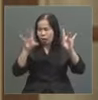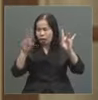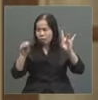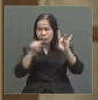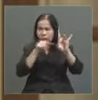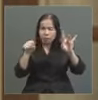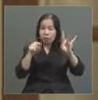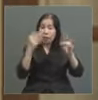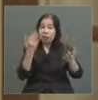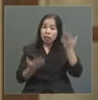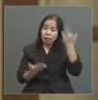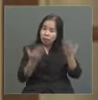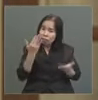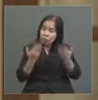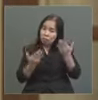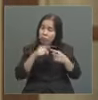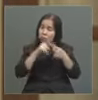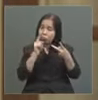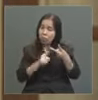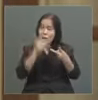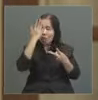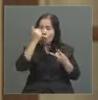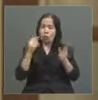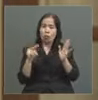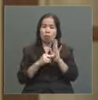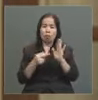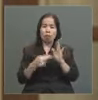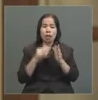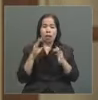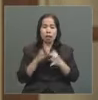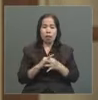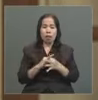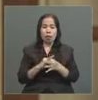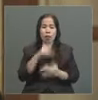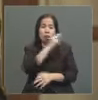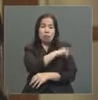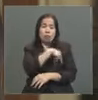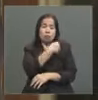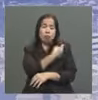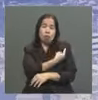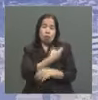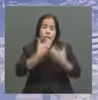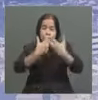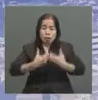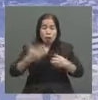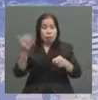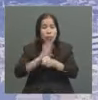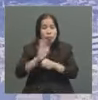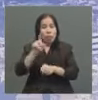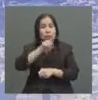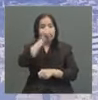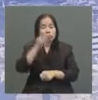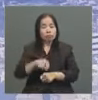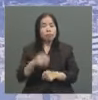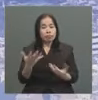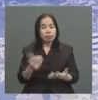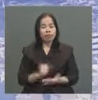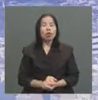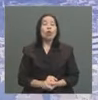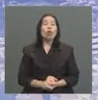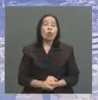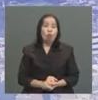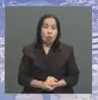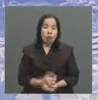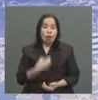ออันนี้สื่อมวลชนตั้งคำถามนะคะเป็นเพราะข้อจำกัดของเครื่องมือการตรวจคะ ครับก่อนนี้ทั้ง2ประเด็นนี้